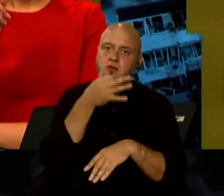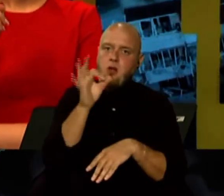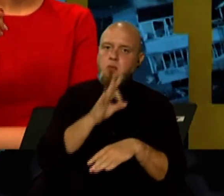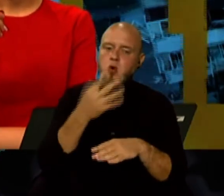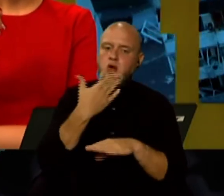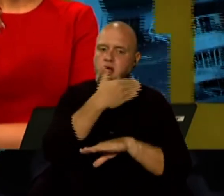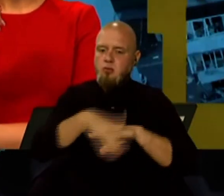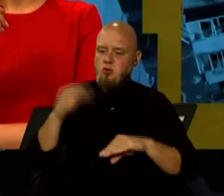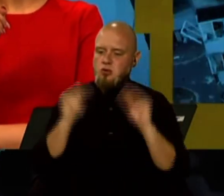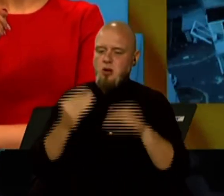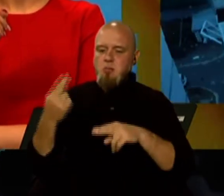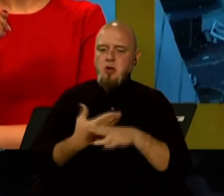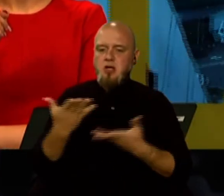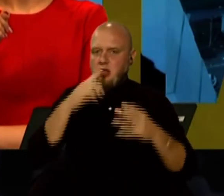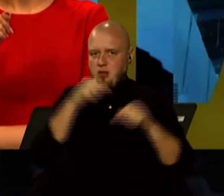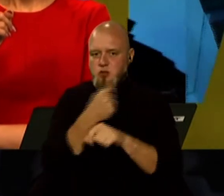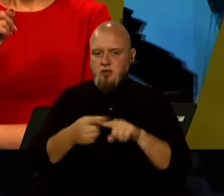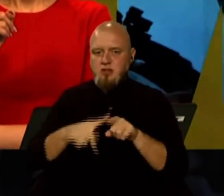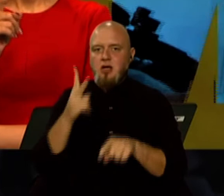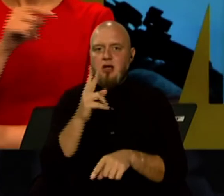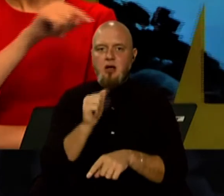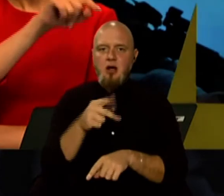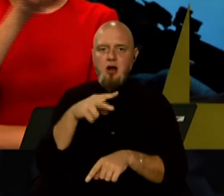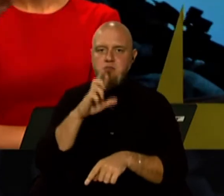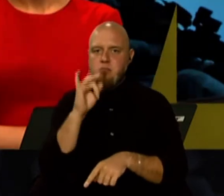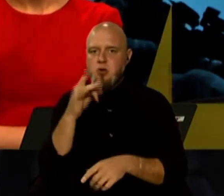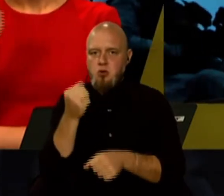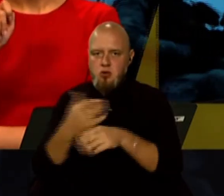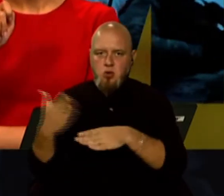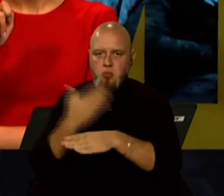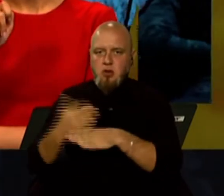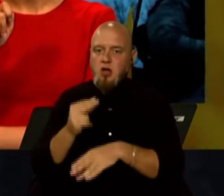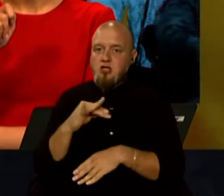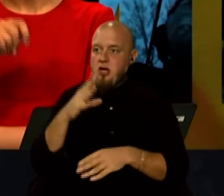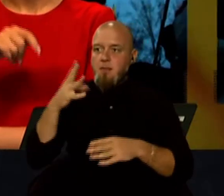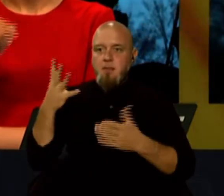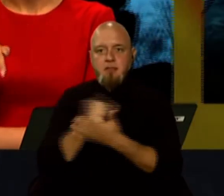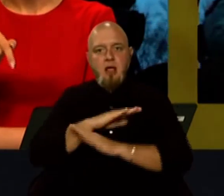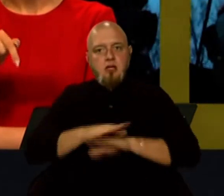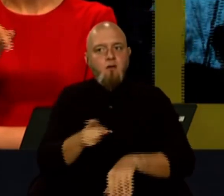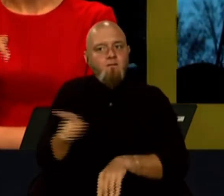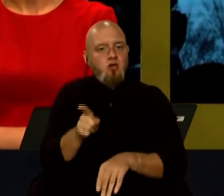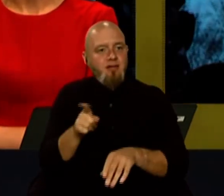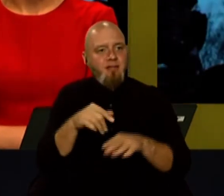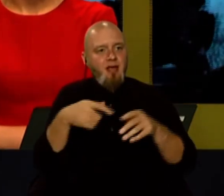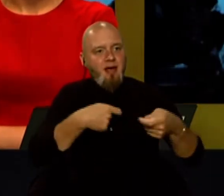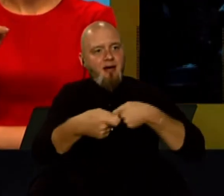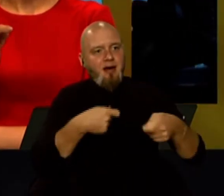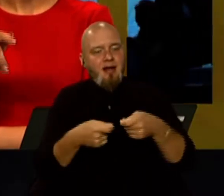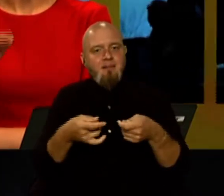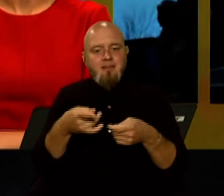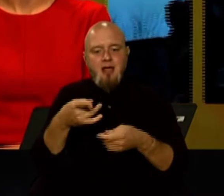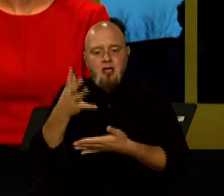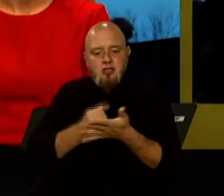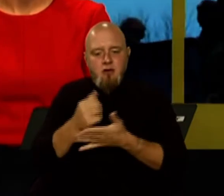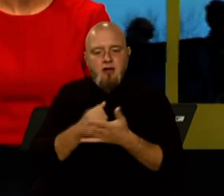імпортні складові, без яких неможливо ці калібри робити. Але чи не знайдуть вони ринки сировини, ну скажімо, в тих